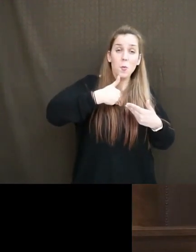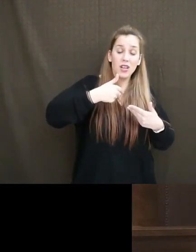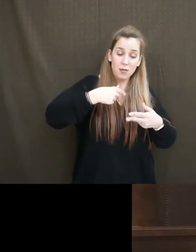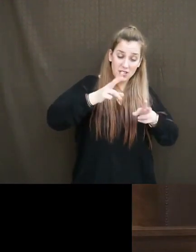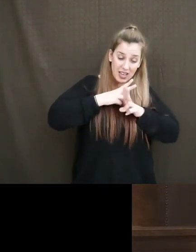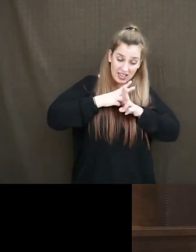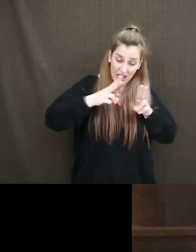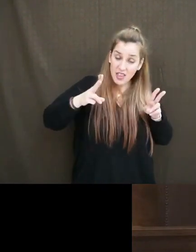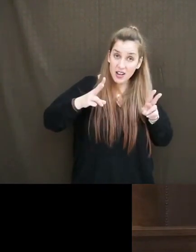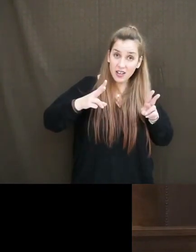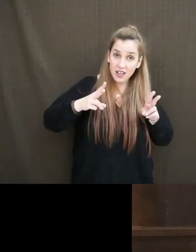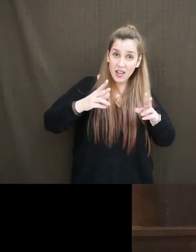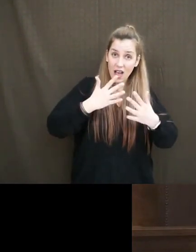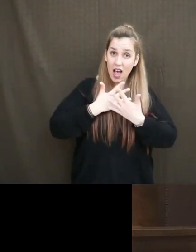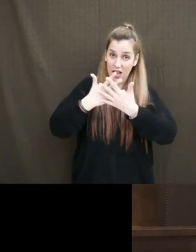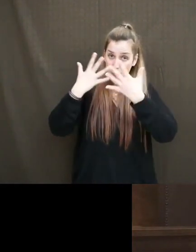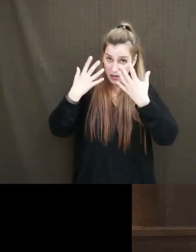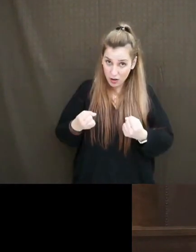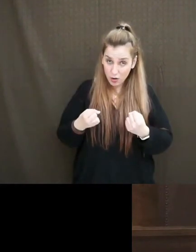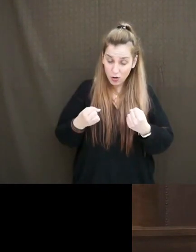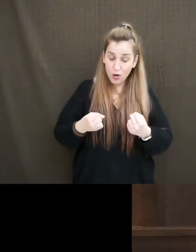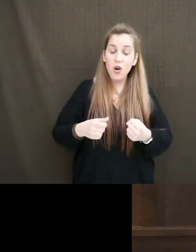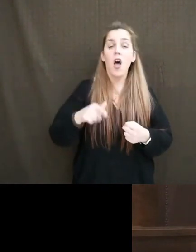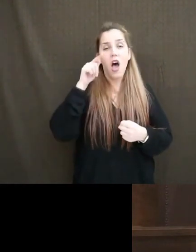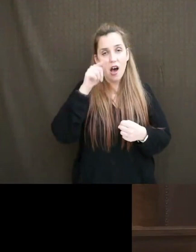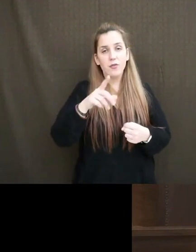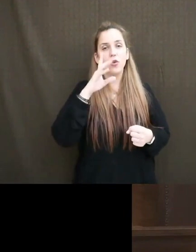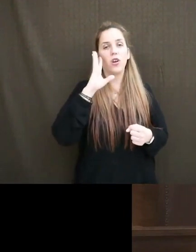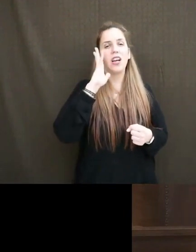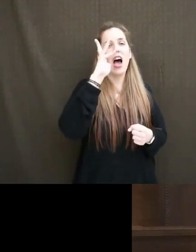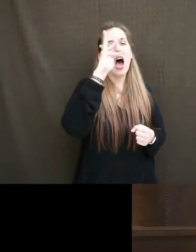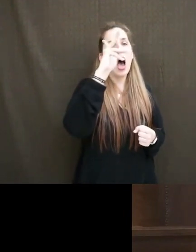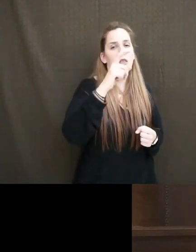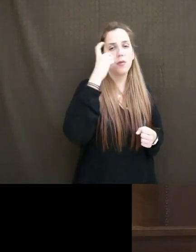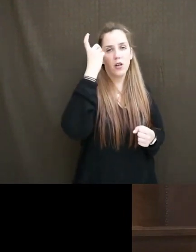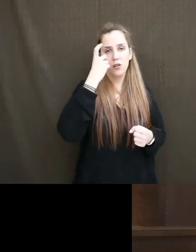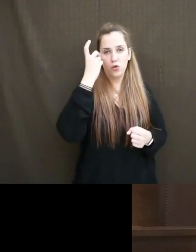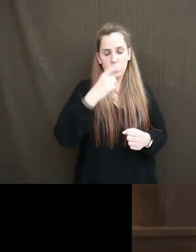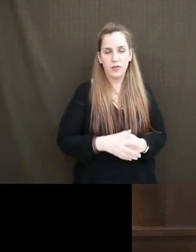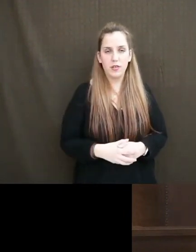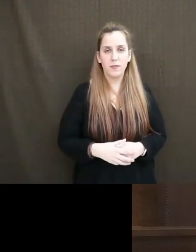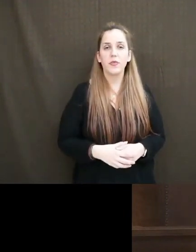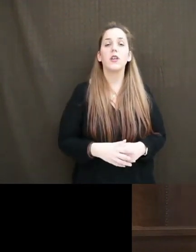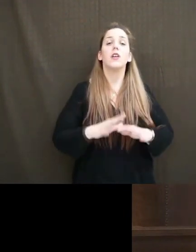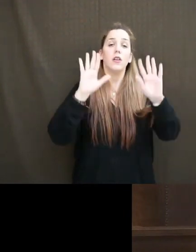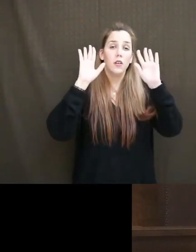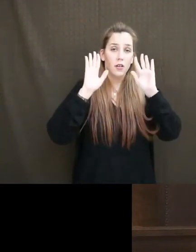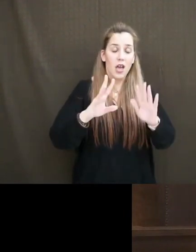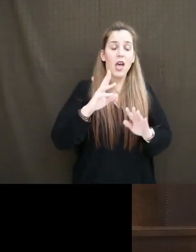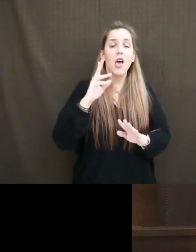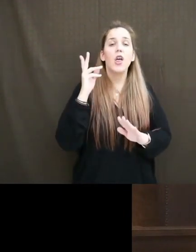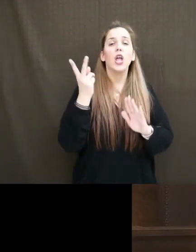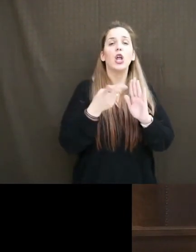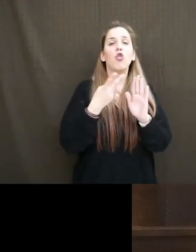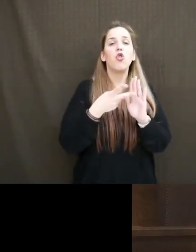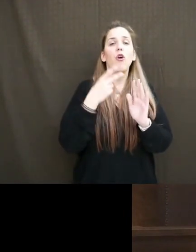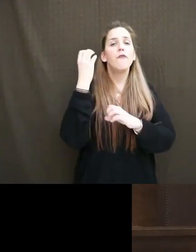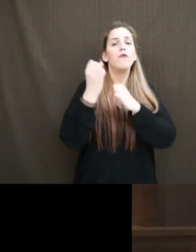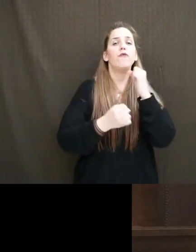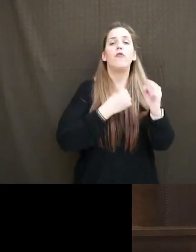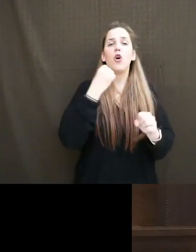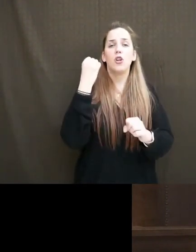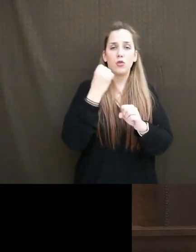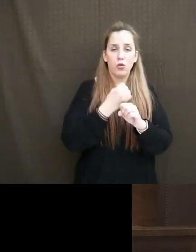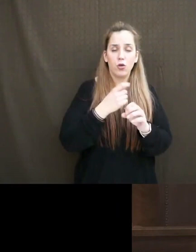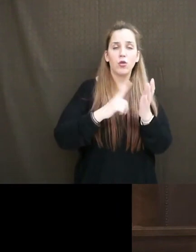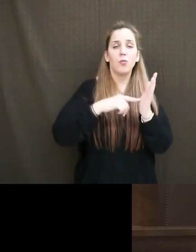Την προς Γαλάτας επιστολή, αδελφοί, πρέπει να τη διαβάζουμε 2 φορές το χρόνο. Η προς Γαλάτας επιστολή γράφτηκε σε